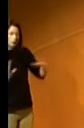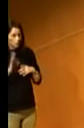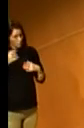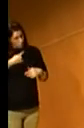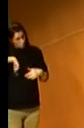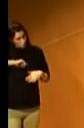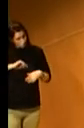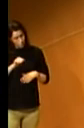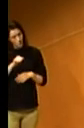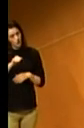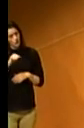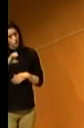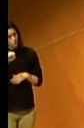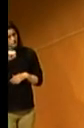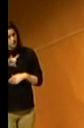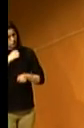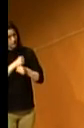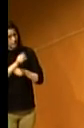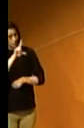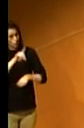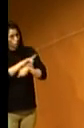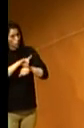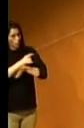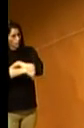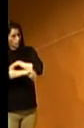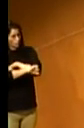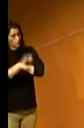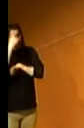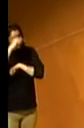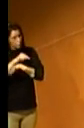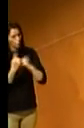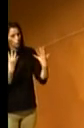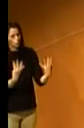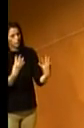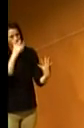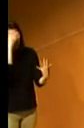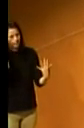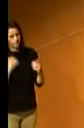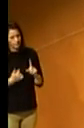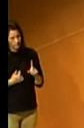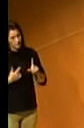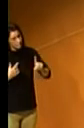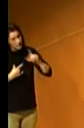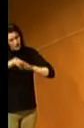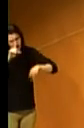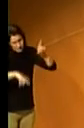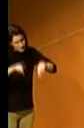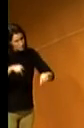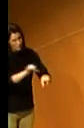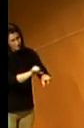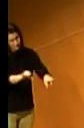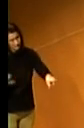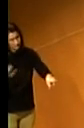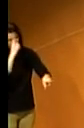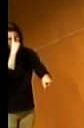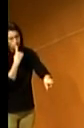L'AESH a 30 heures par semaine et j'ai 9 élèves. Mais tout dépend des jeunes. Nous avons